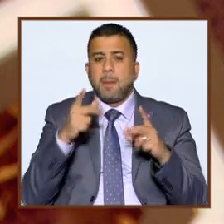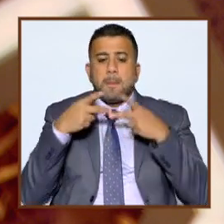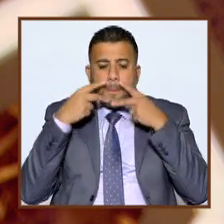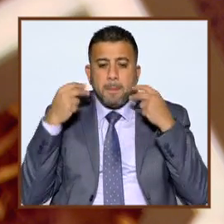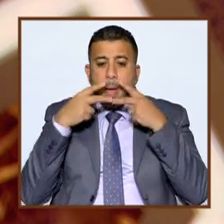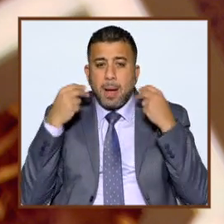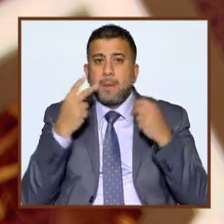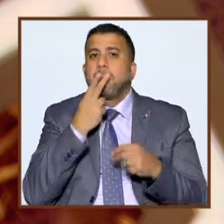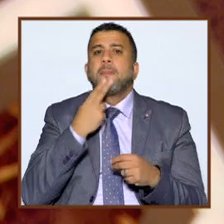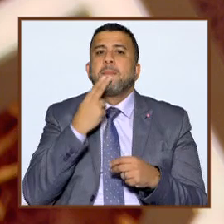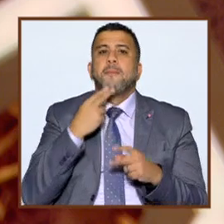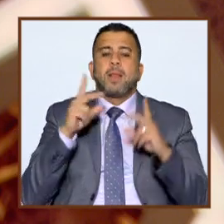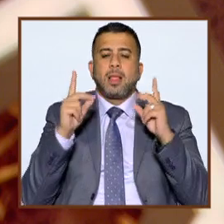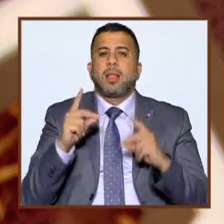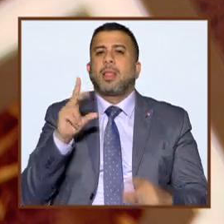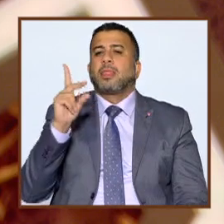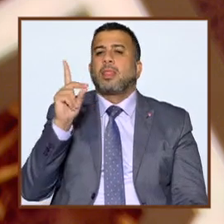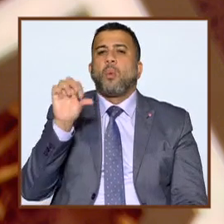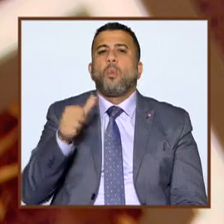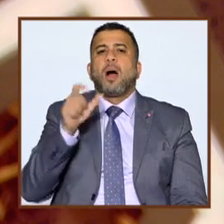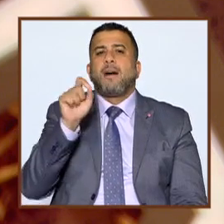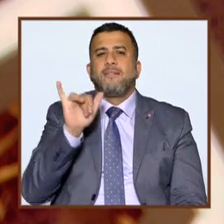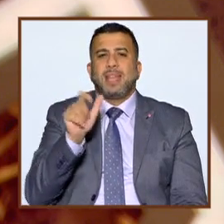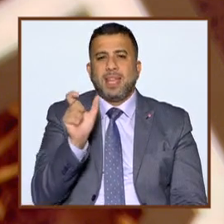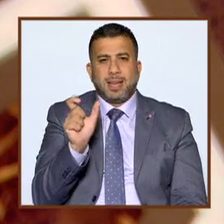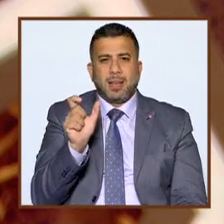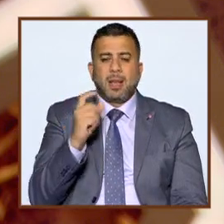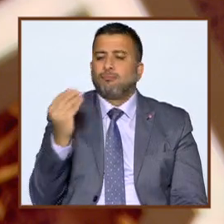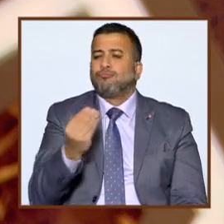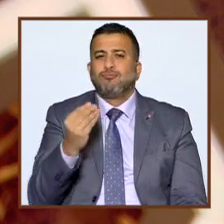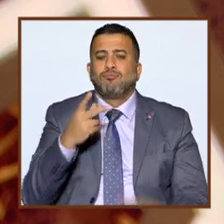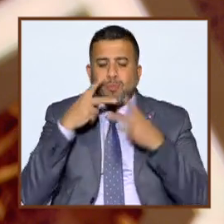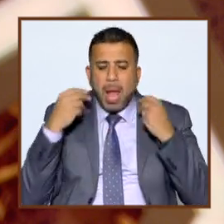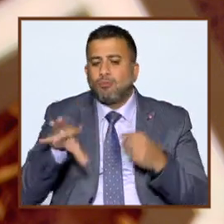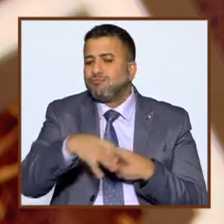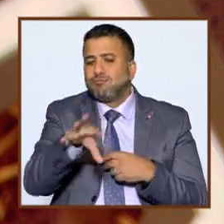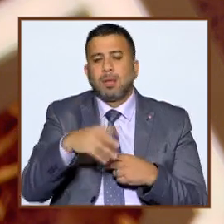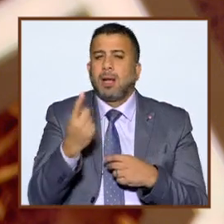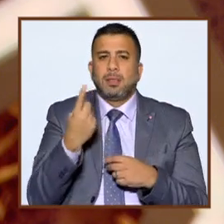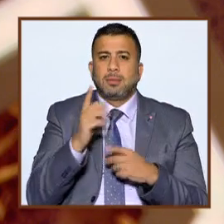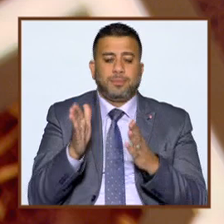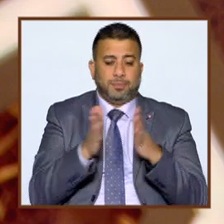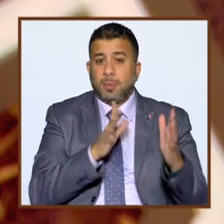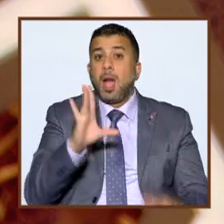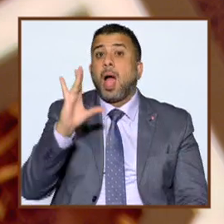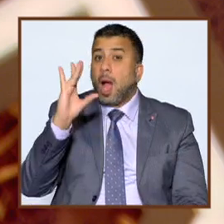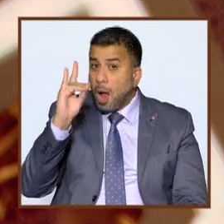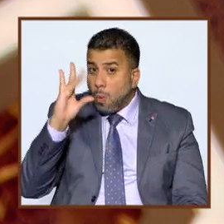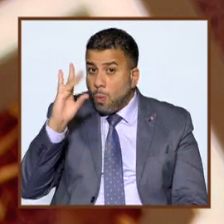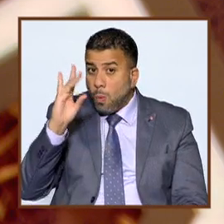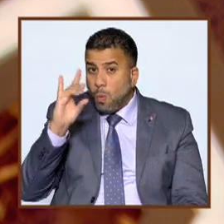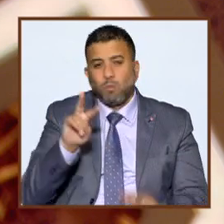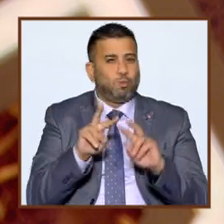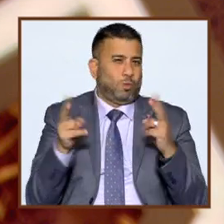القطط طاهرات، قال إنها من الطوافين عليكم والطوافات. أما بالنسبة للكلب